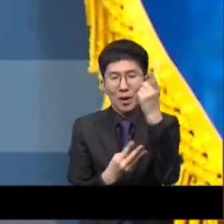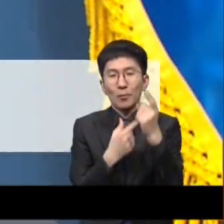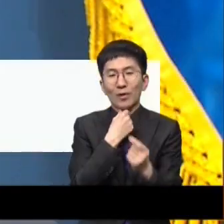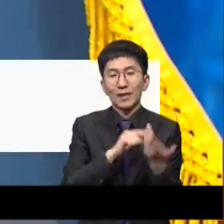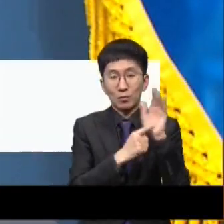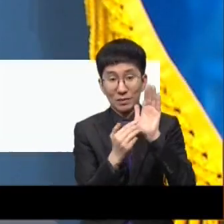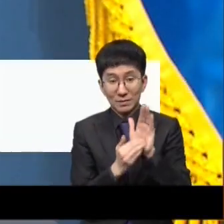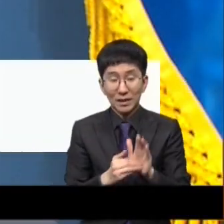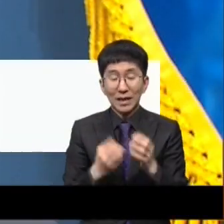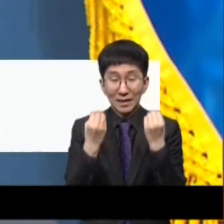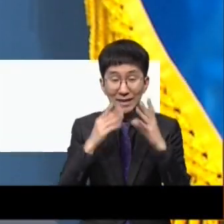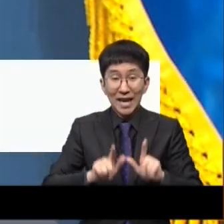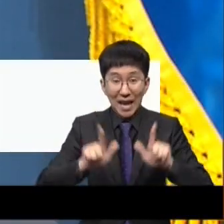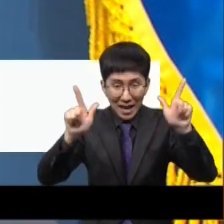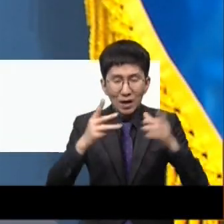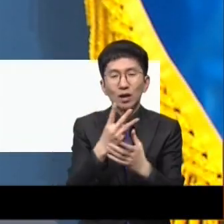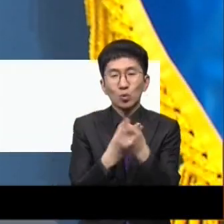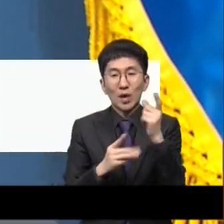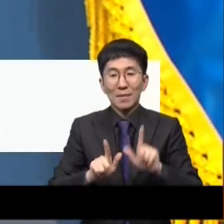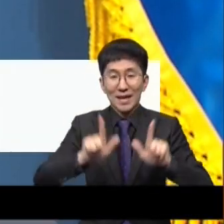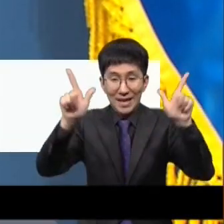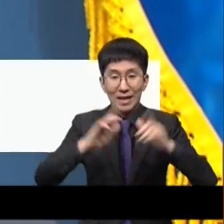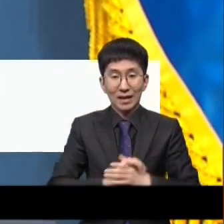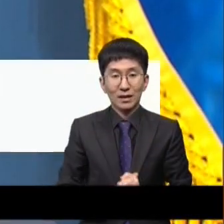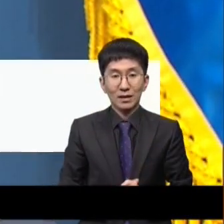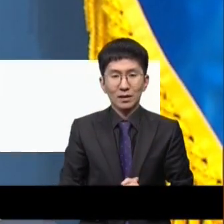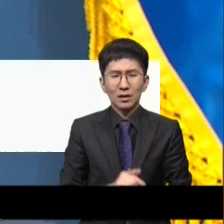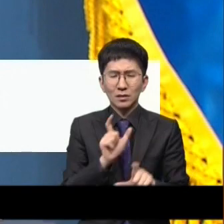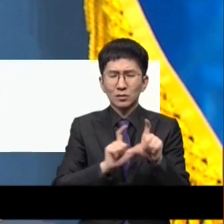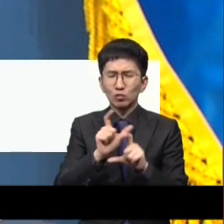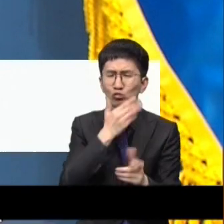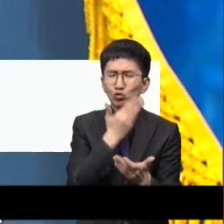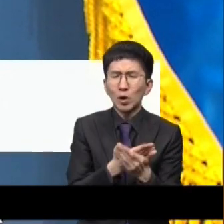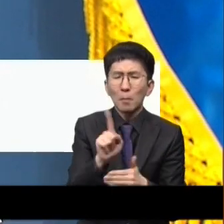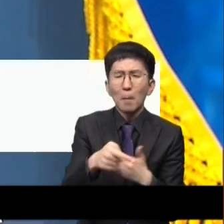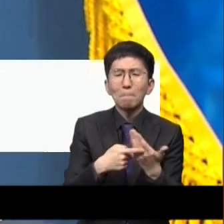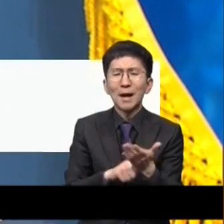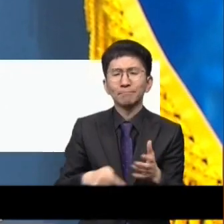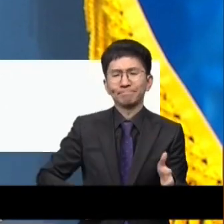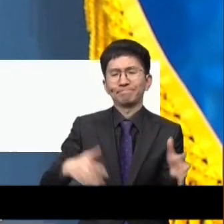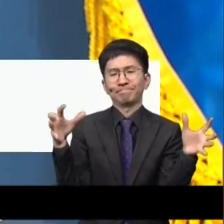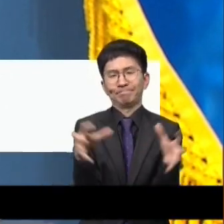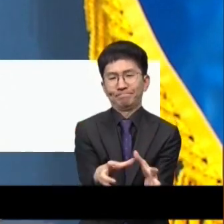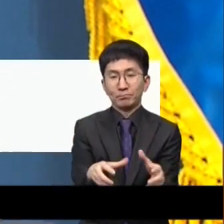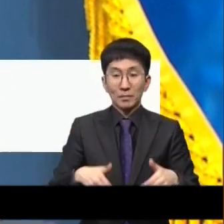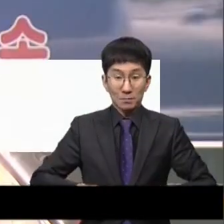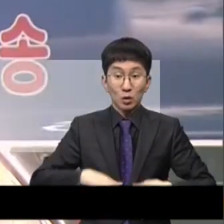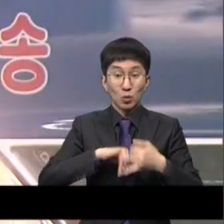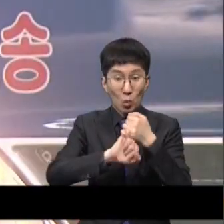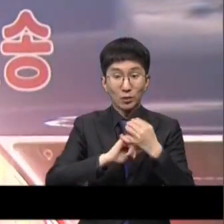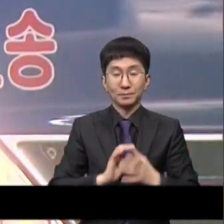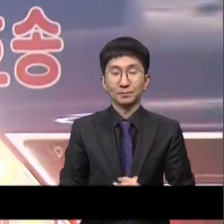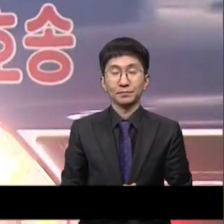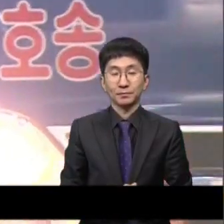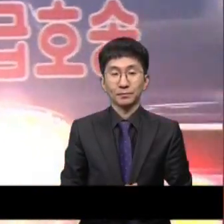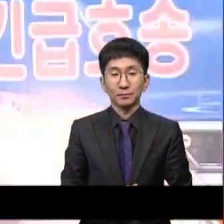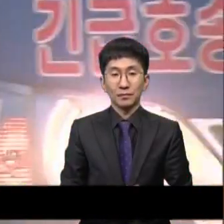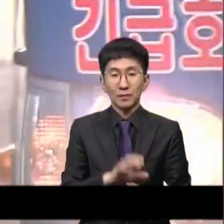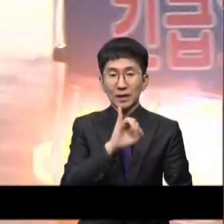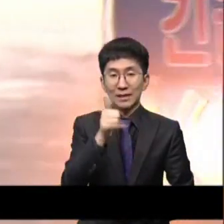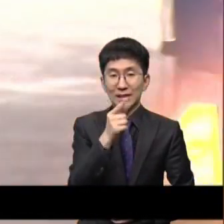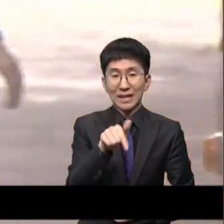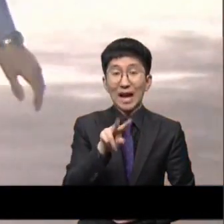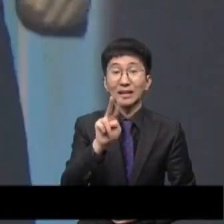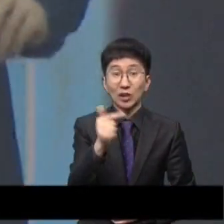새해는 통합의 해입니다. 더욱 중요한 것은 마음의 통합입니다. 이낙연